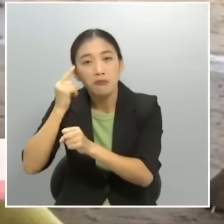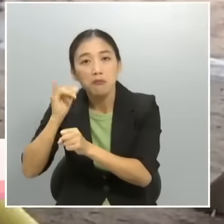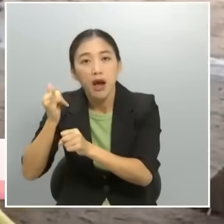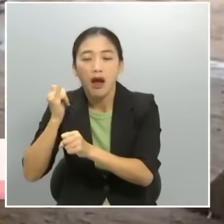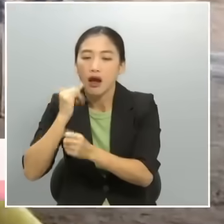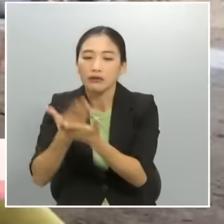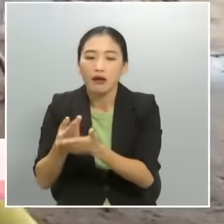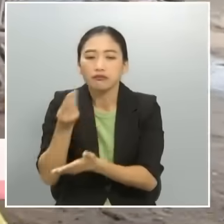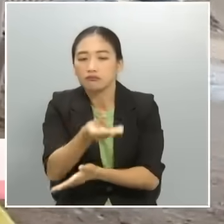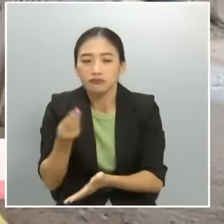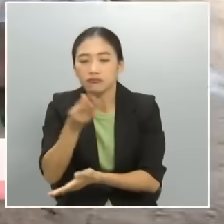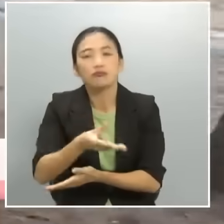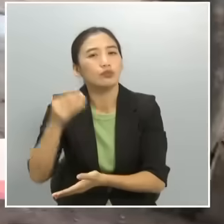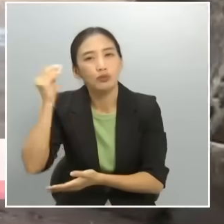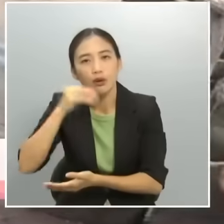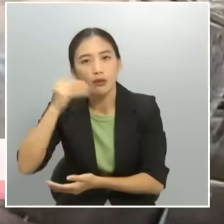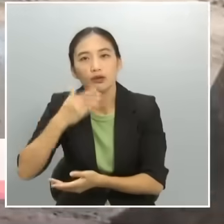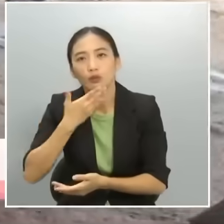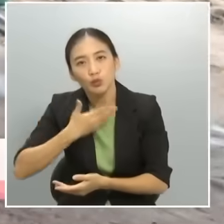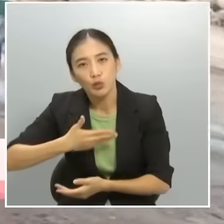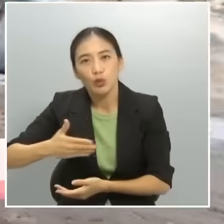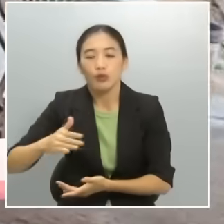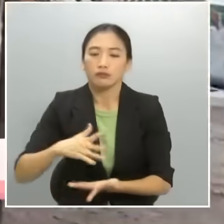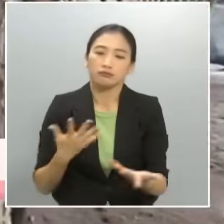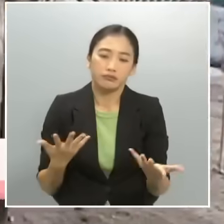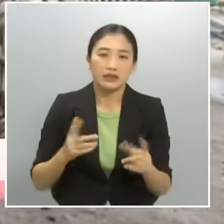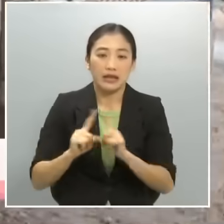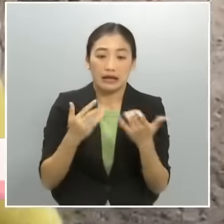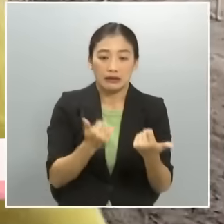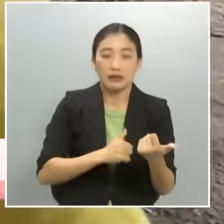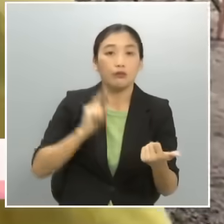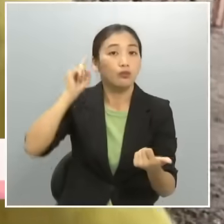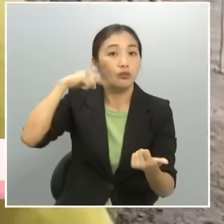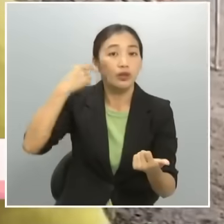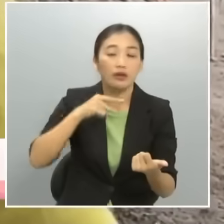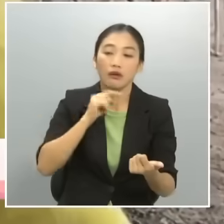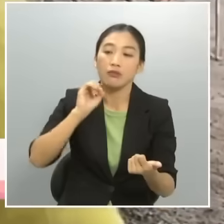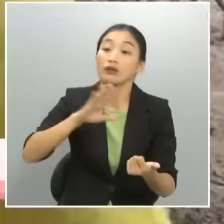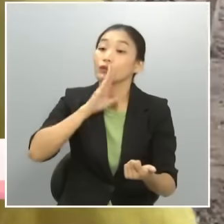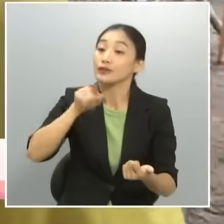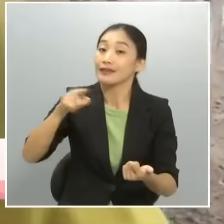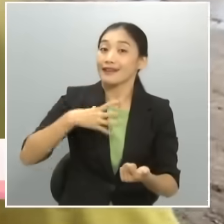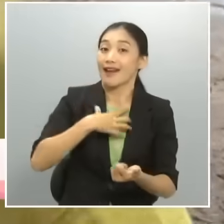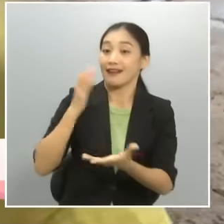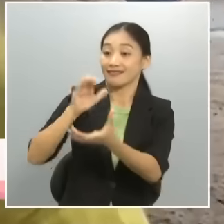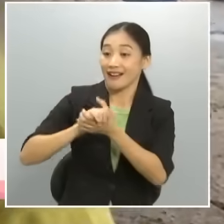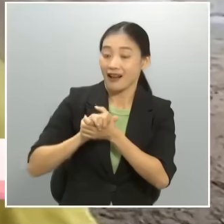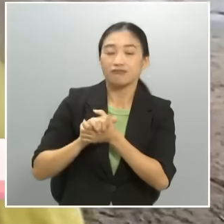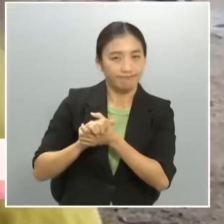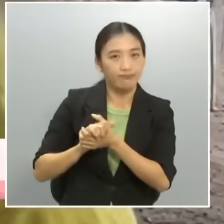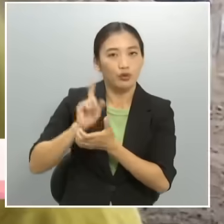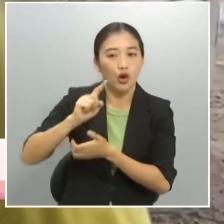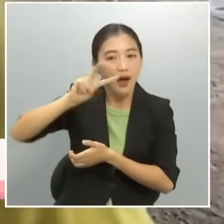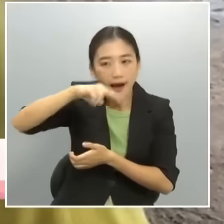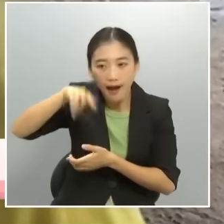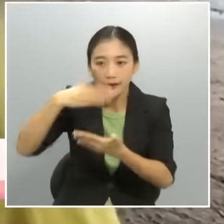ลอดไม่เคยขาดอยากสร้างครอบครัวด้วยกันแต่ฝ่ายหญิงมายื่นข้อเสนอว่าถ้าอยากแต่งงานให้หาเงินมา 30,000 พอลูกช